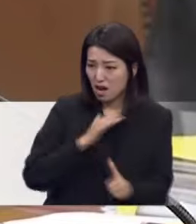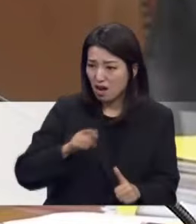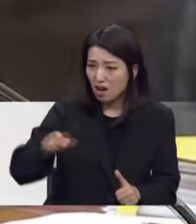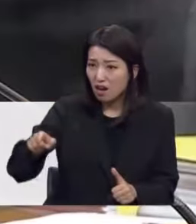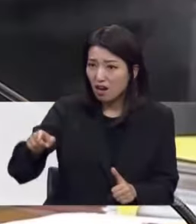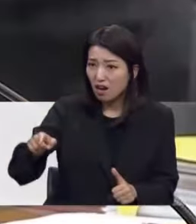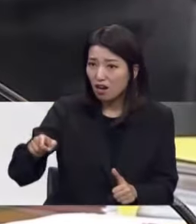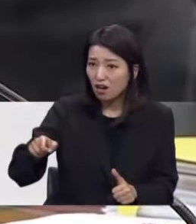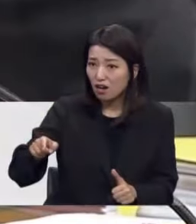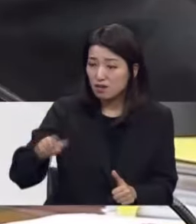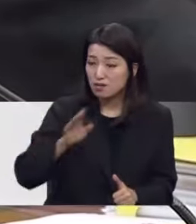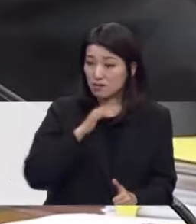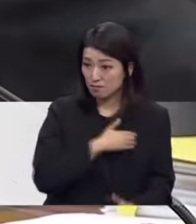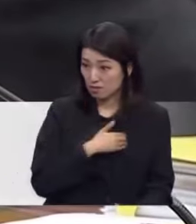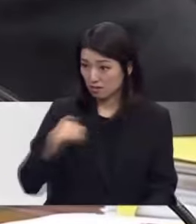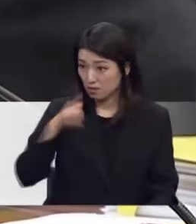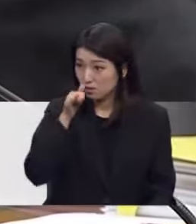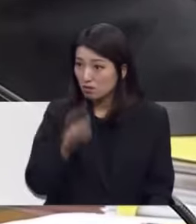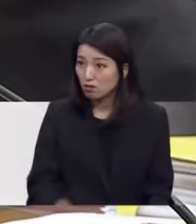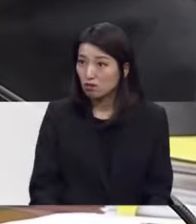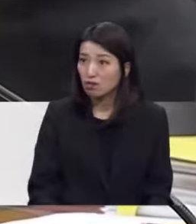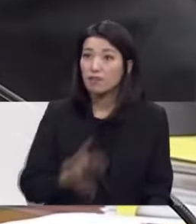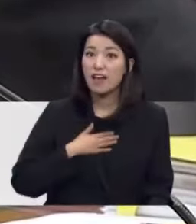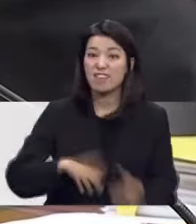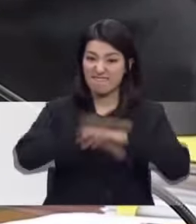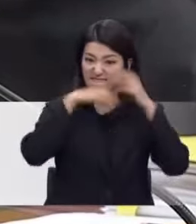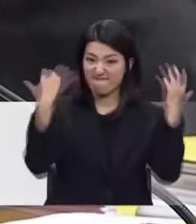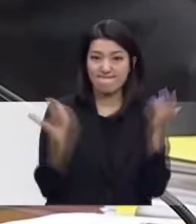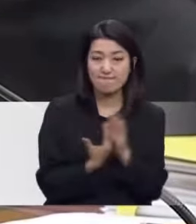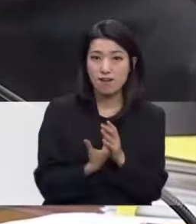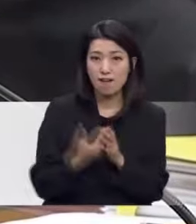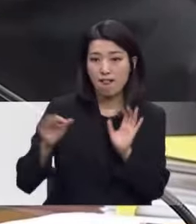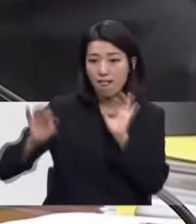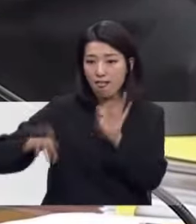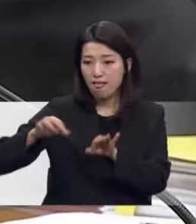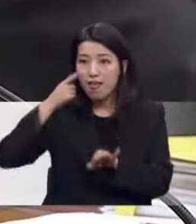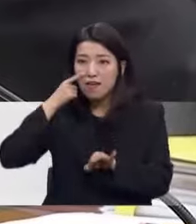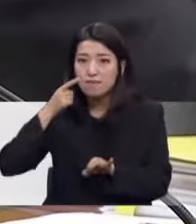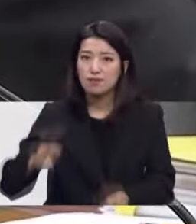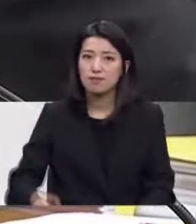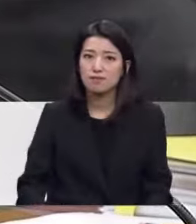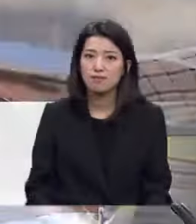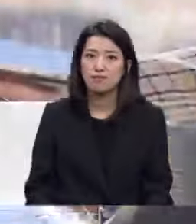말씀요 의원님 저는 다 걸게요 의원님 뭐 시겠어요